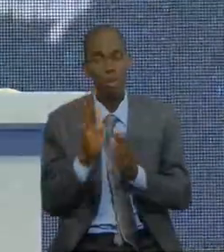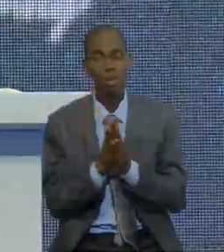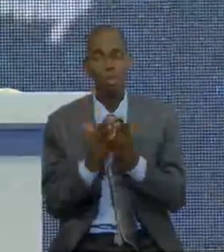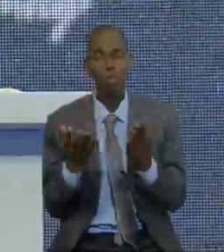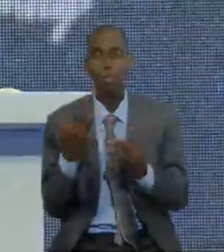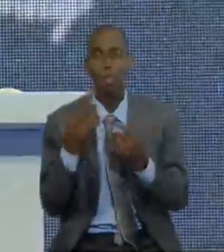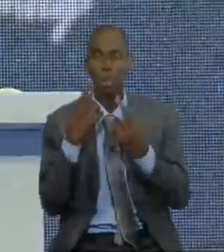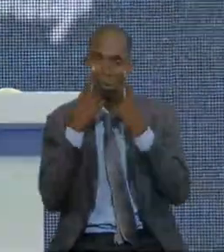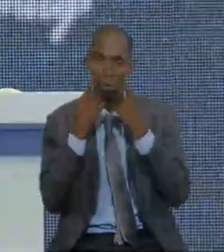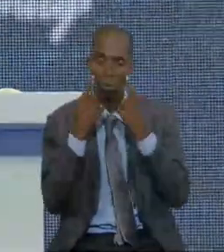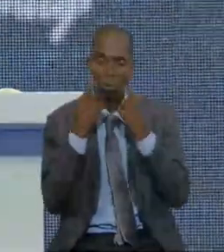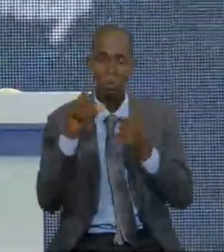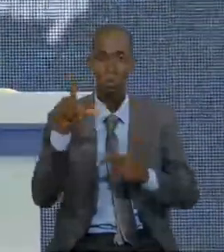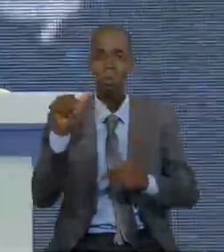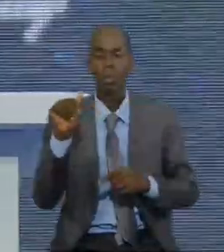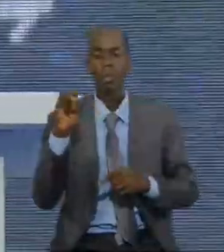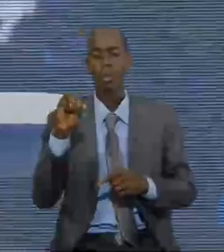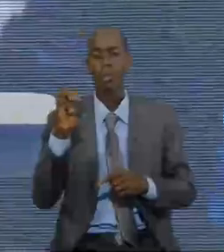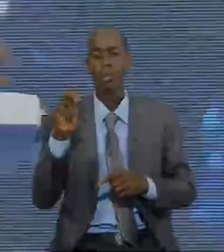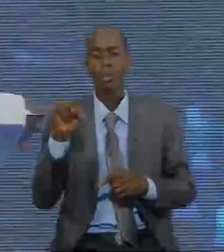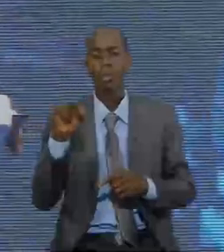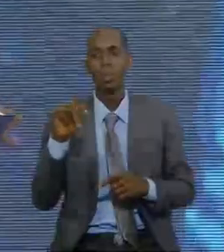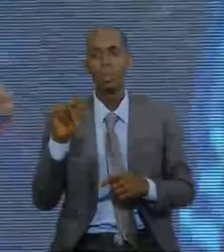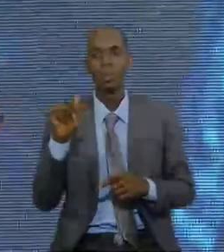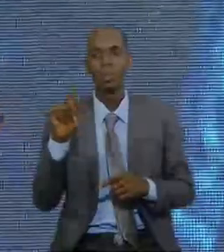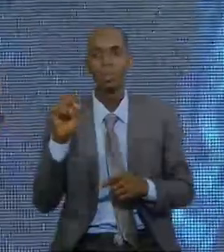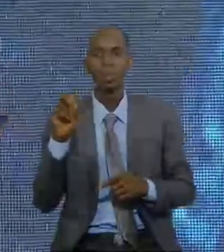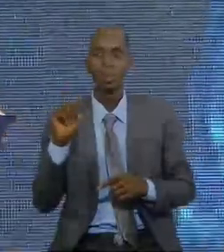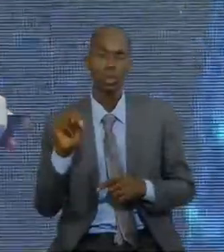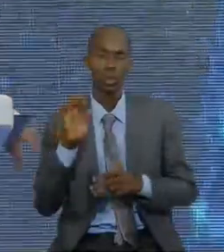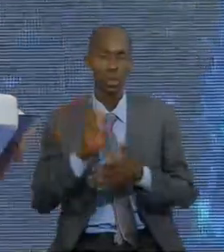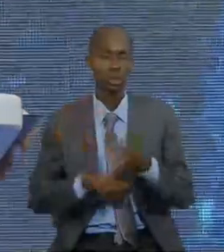voilà pourquoi lamentation un 12